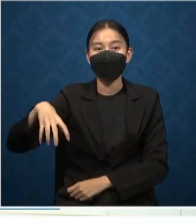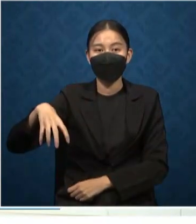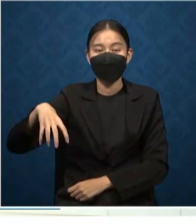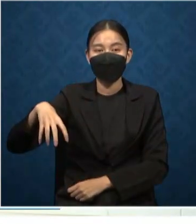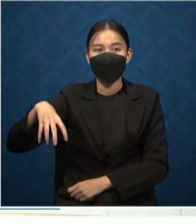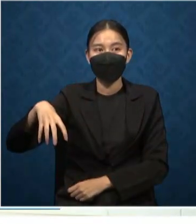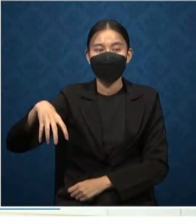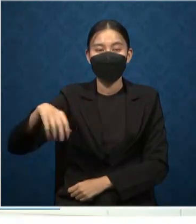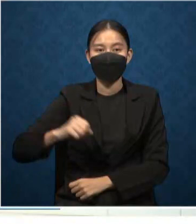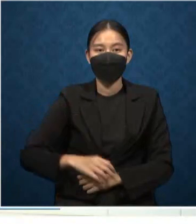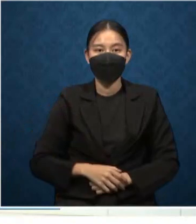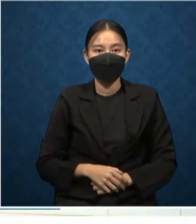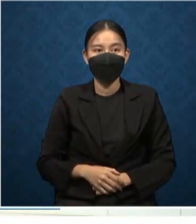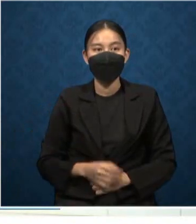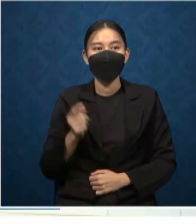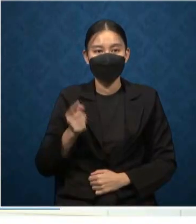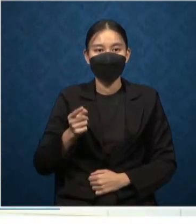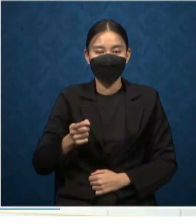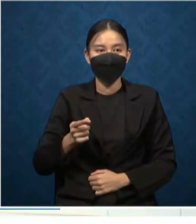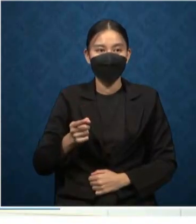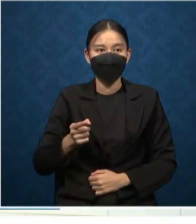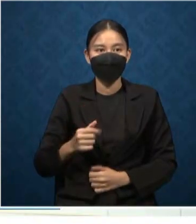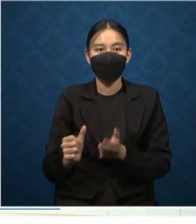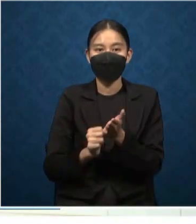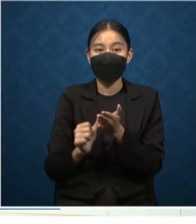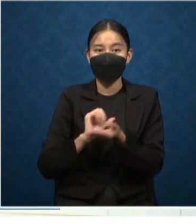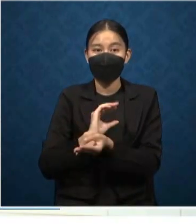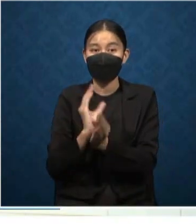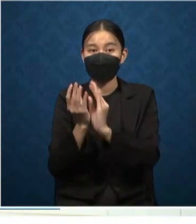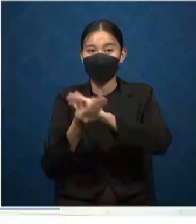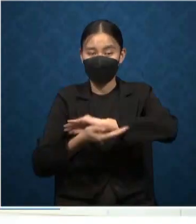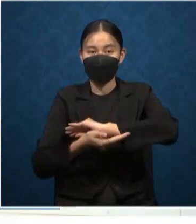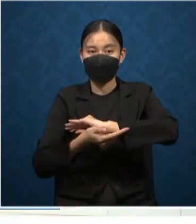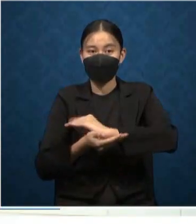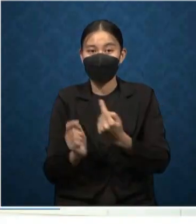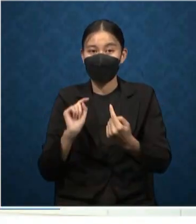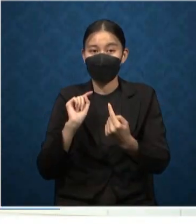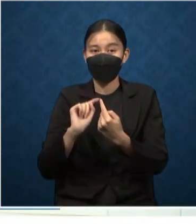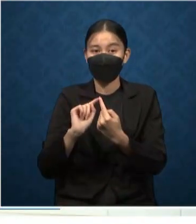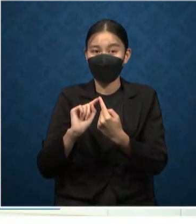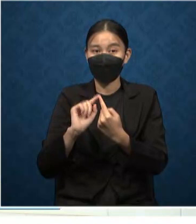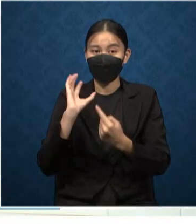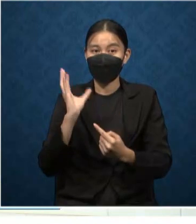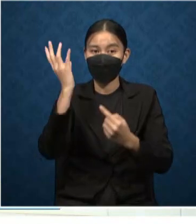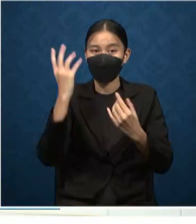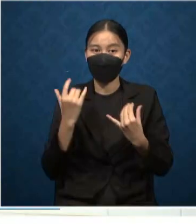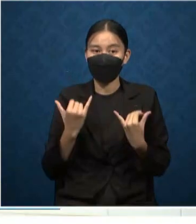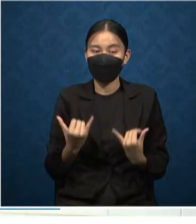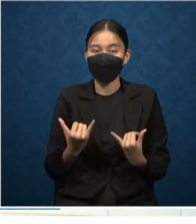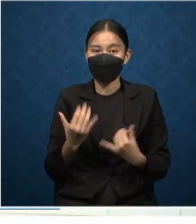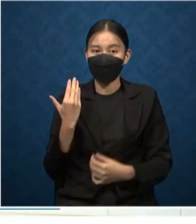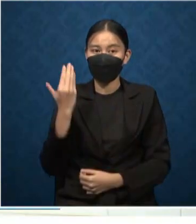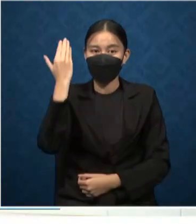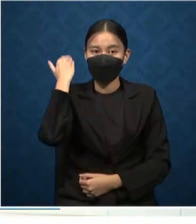มี